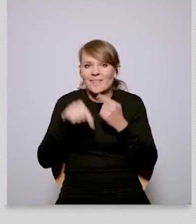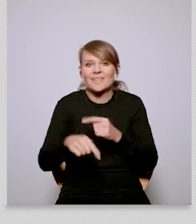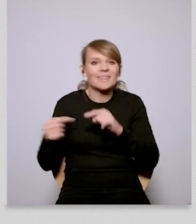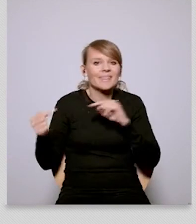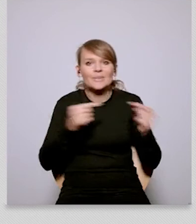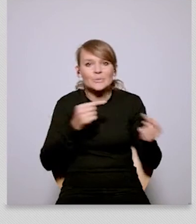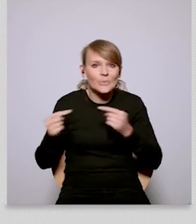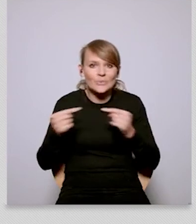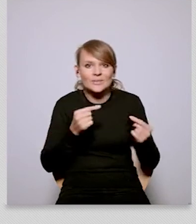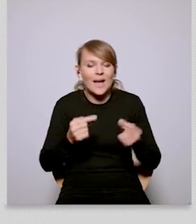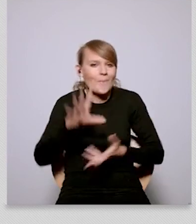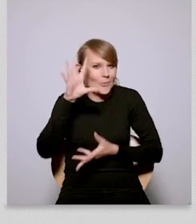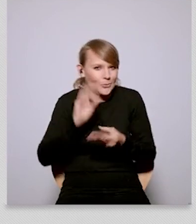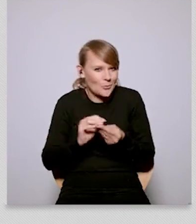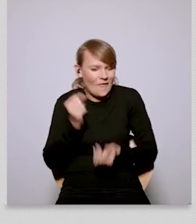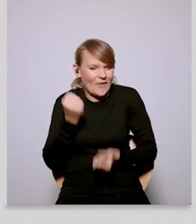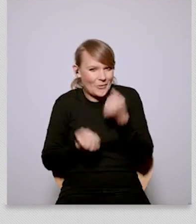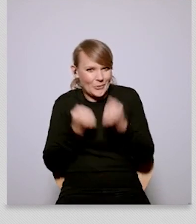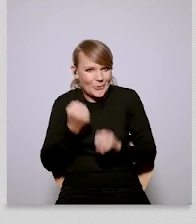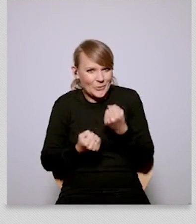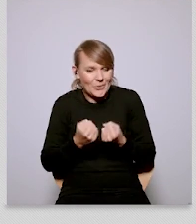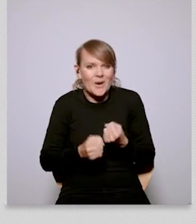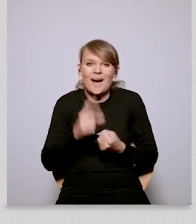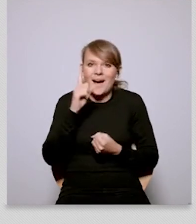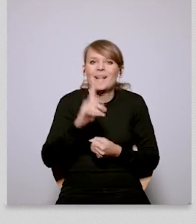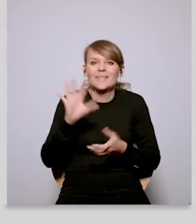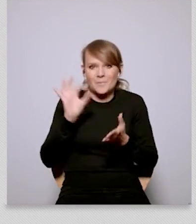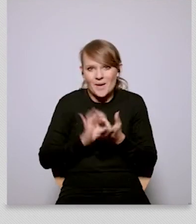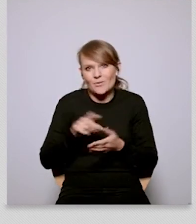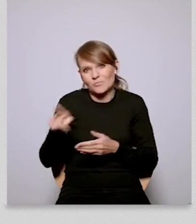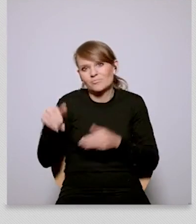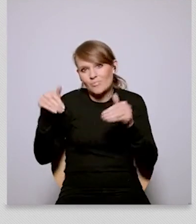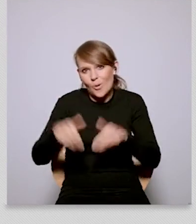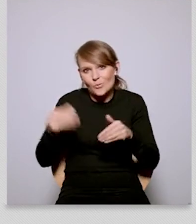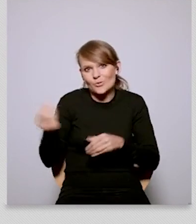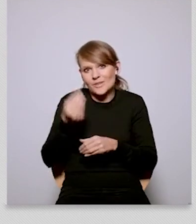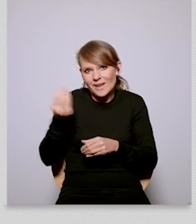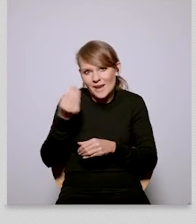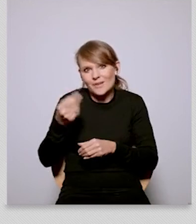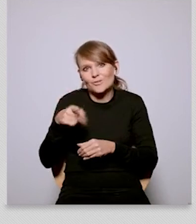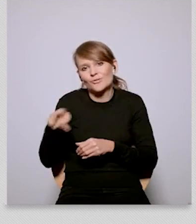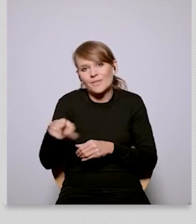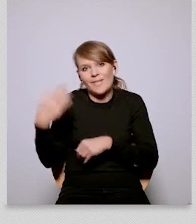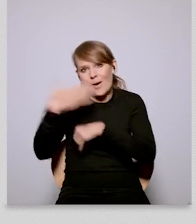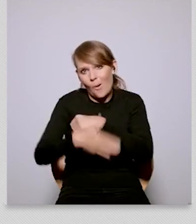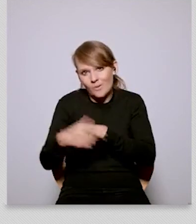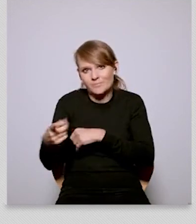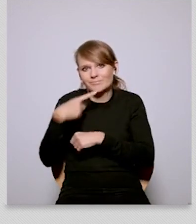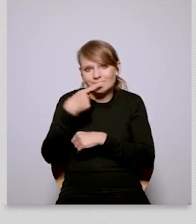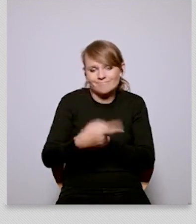oczywiście podsumować ale na pewno mógłbyś się podzielić z nami jeszcze kilkoma refleksjami na koniec